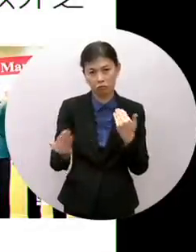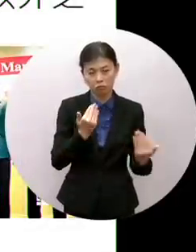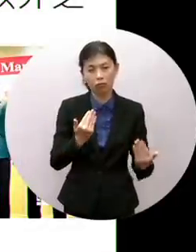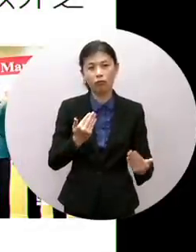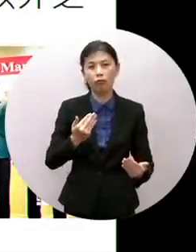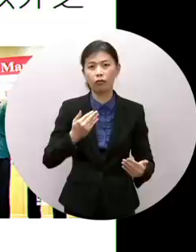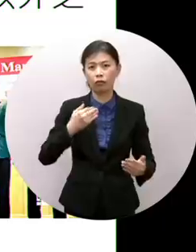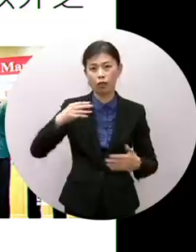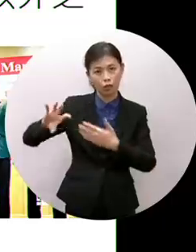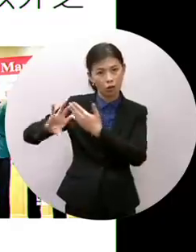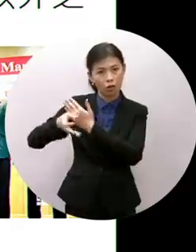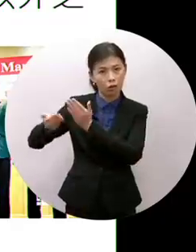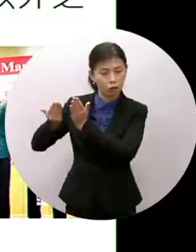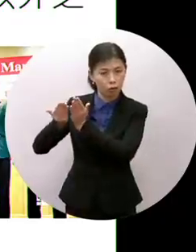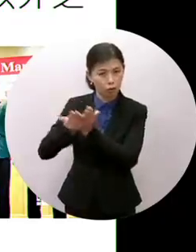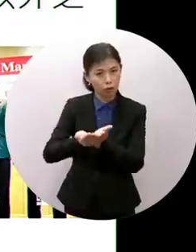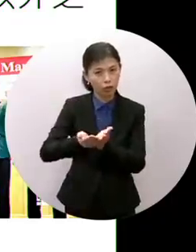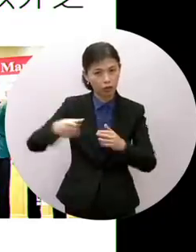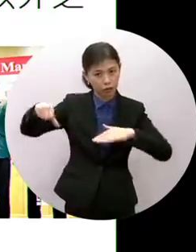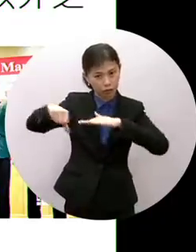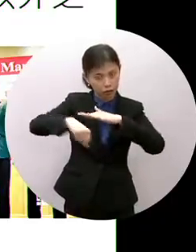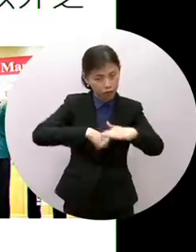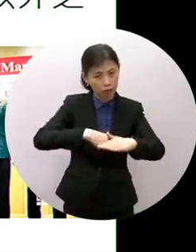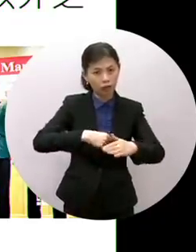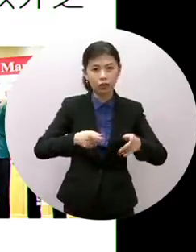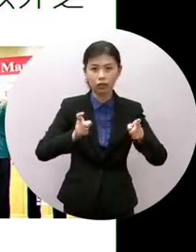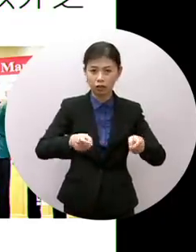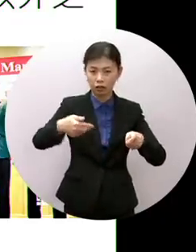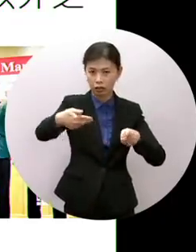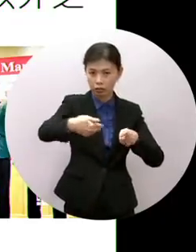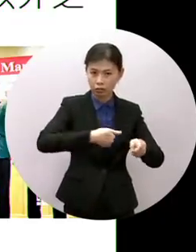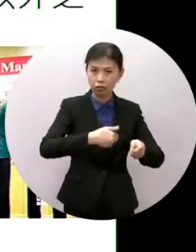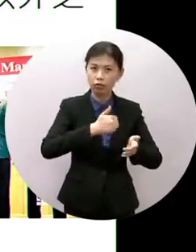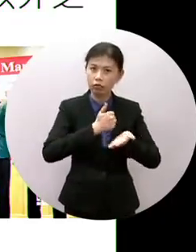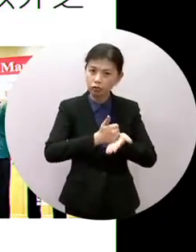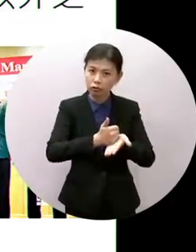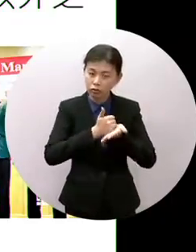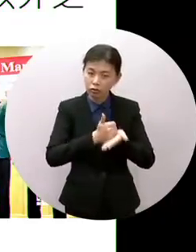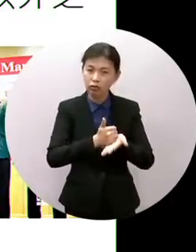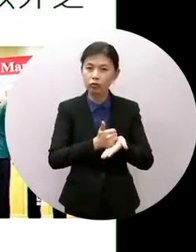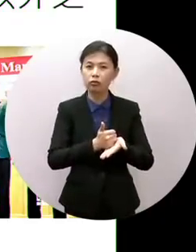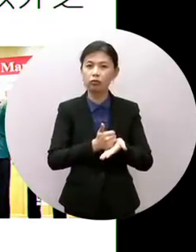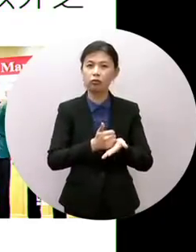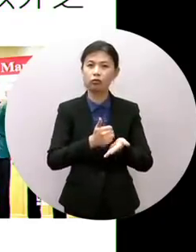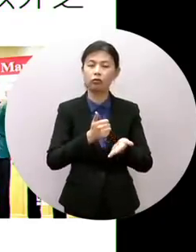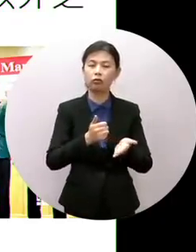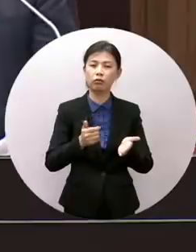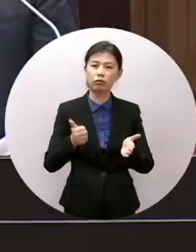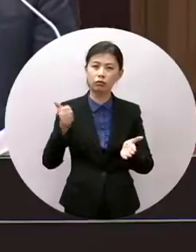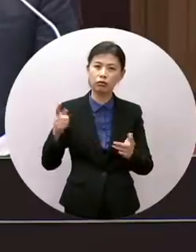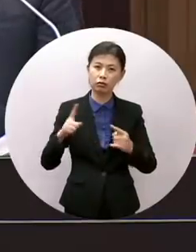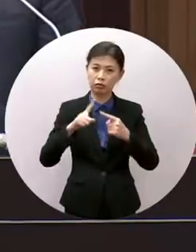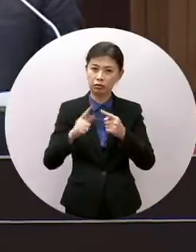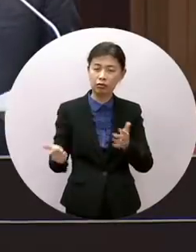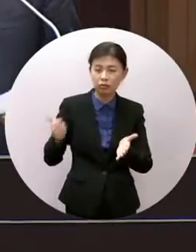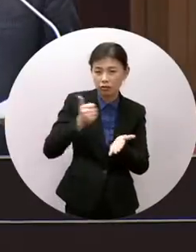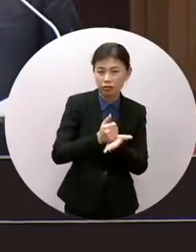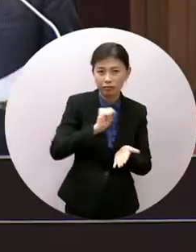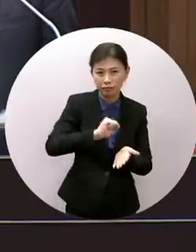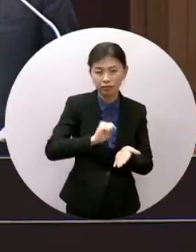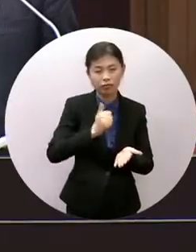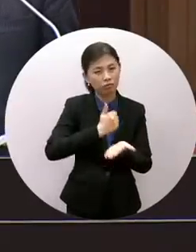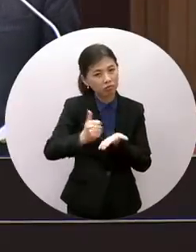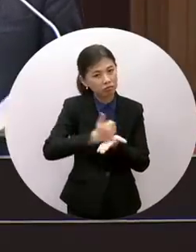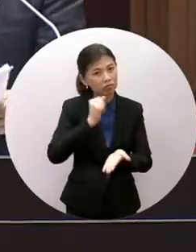民国的船舶不得在中华民国各港口间运送客货，讲得非常清楚。但是我们自己的